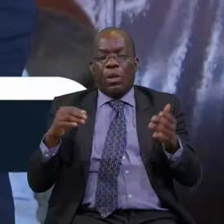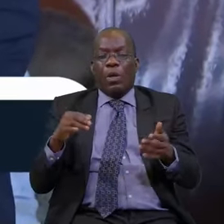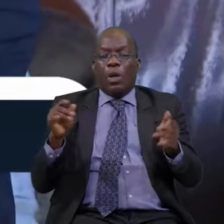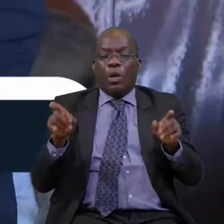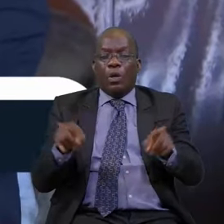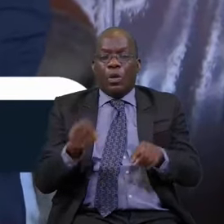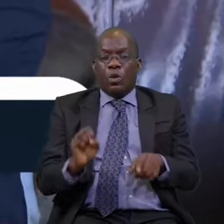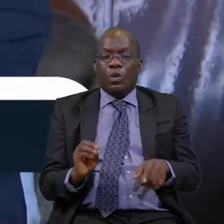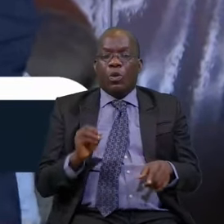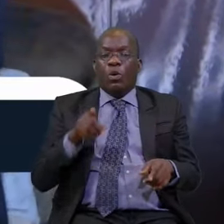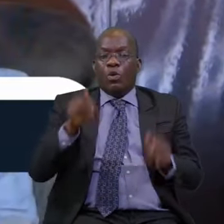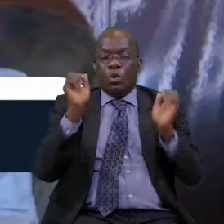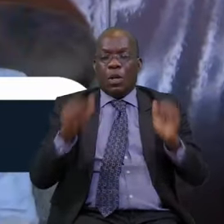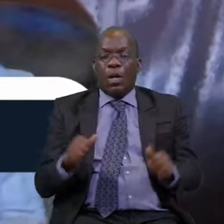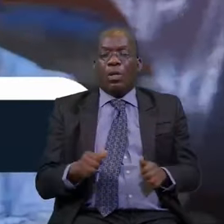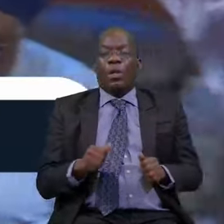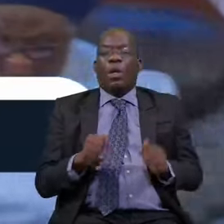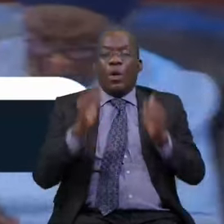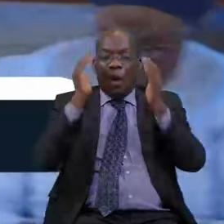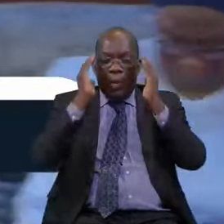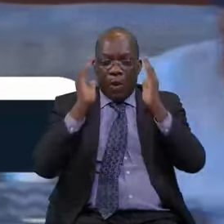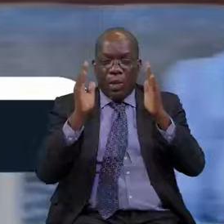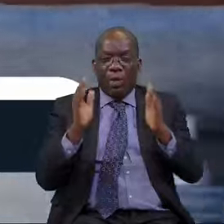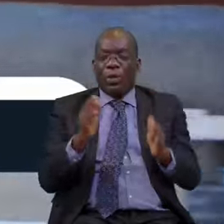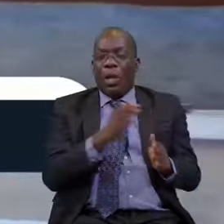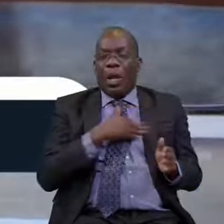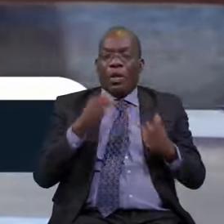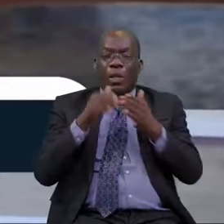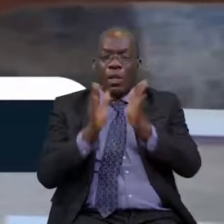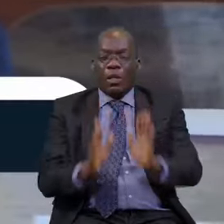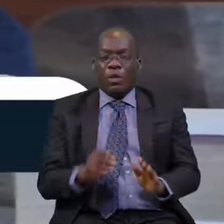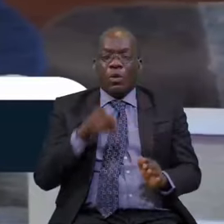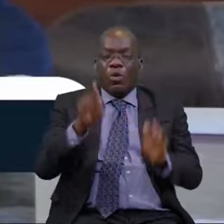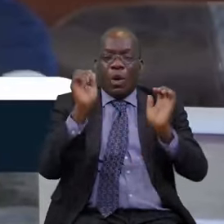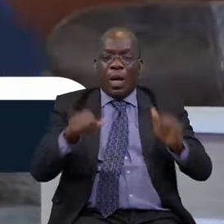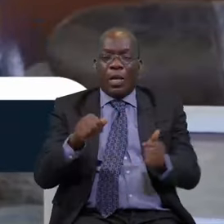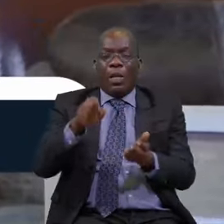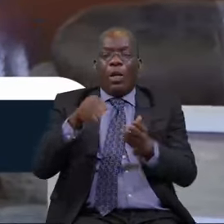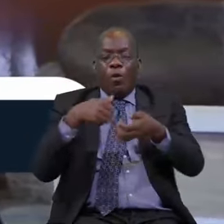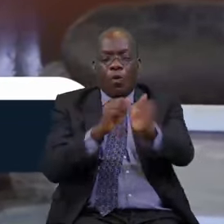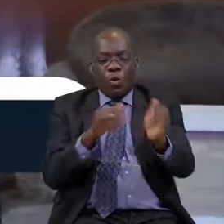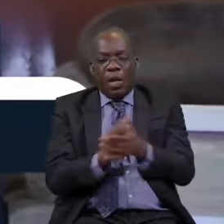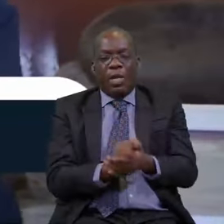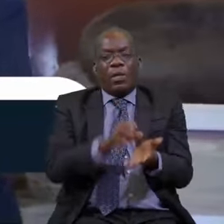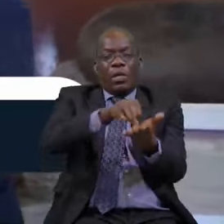là afin de vous concentrer, de vous focaliser votre vie, votre leadership. Vous